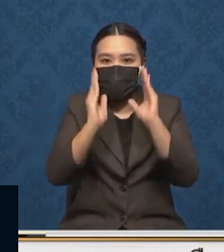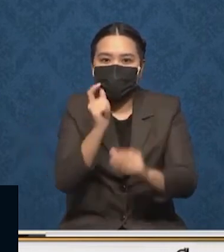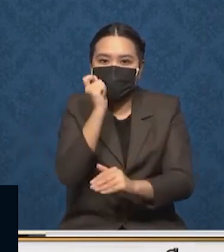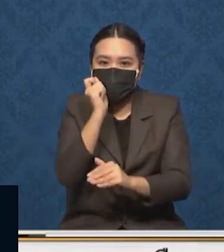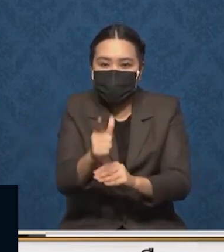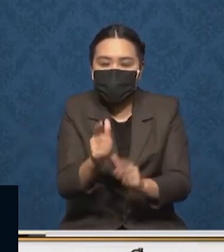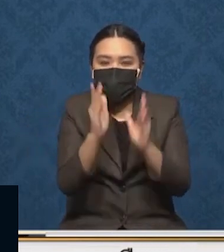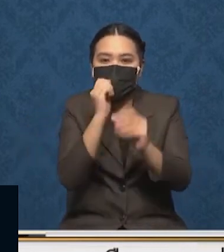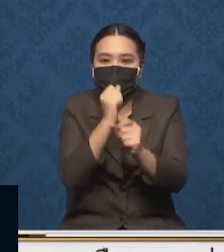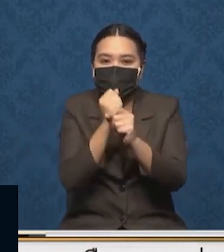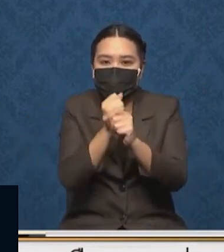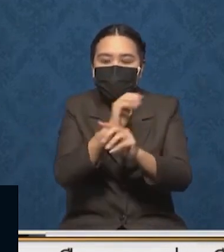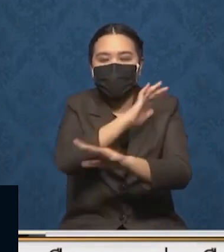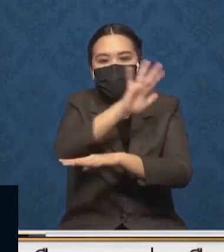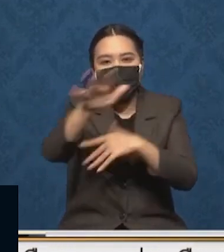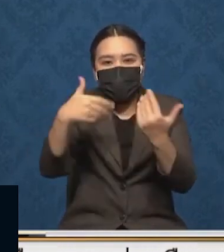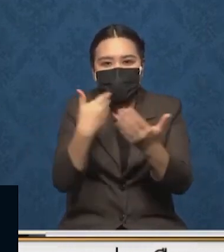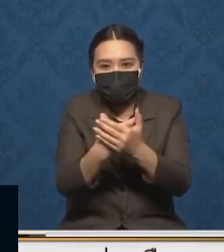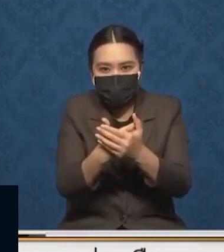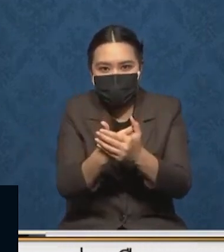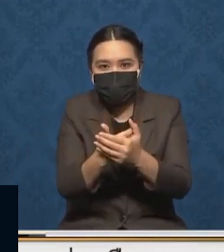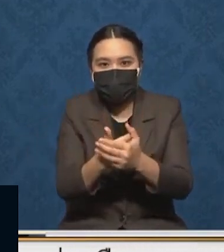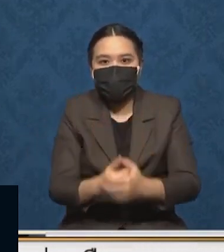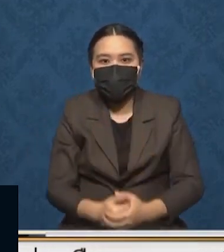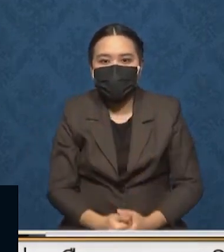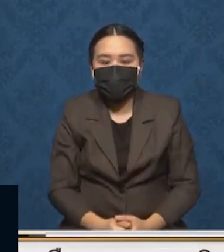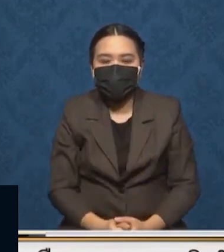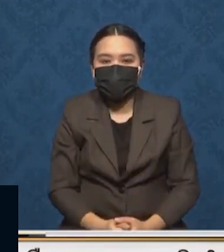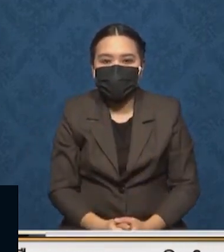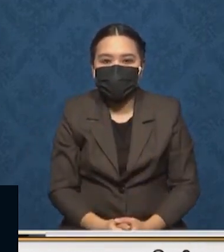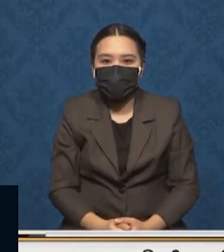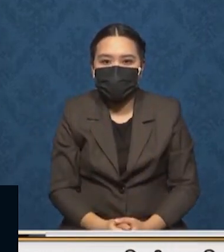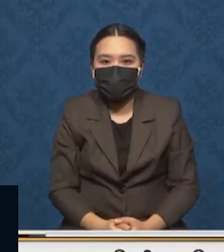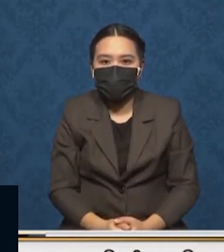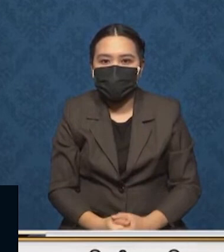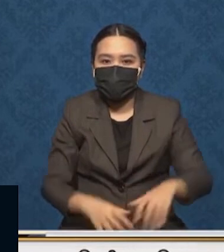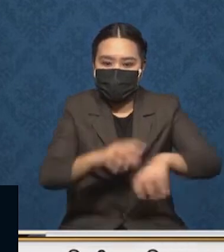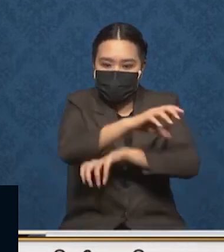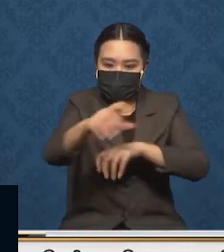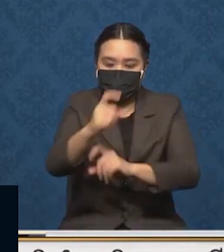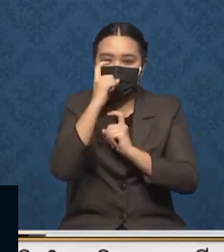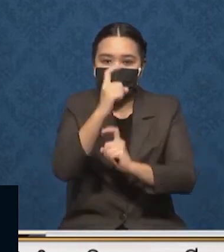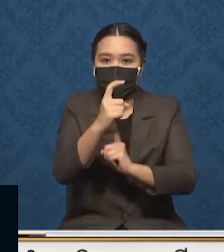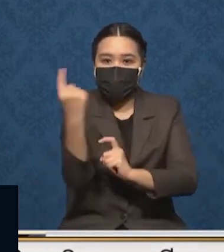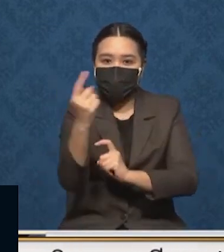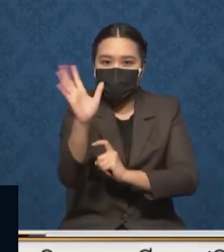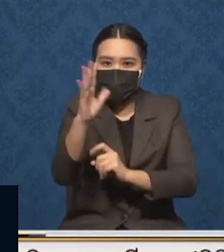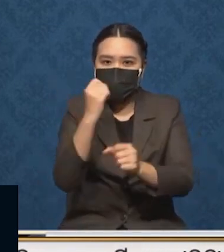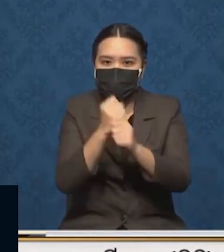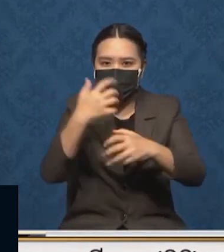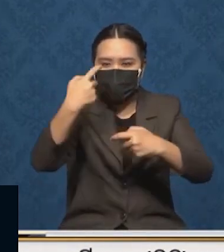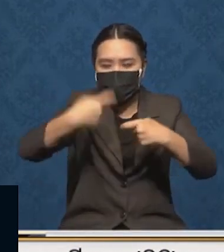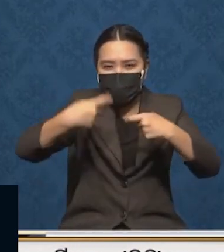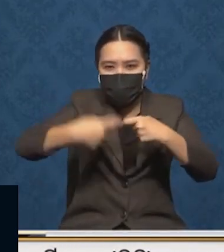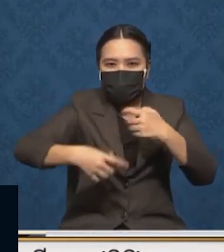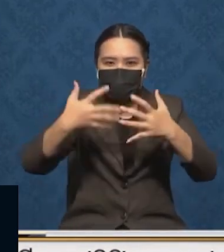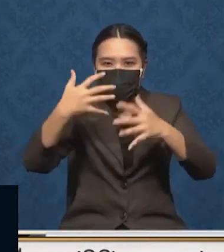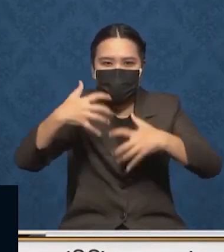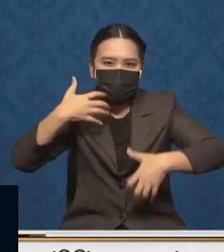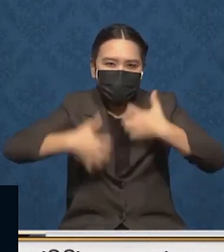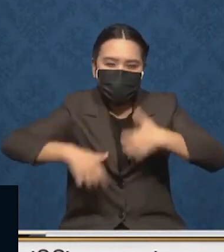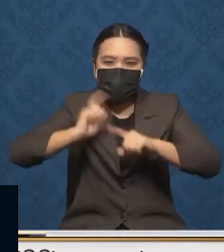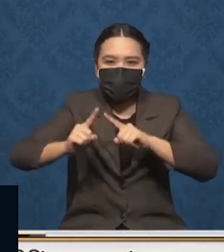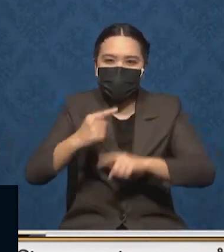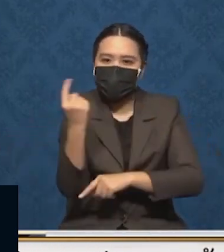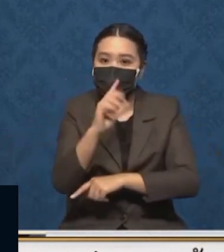านทุกคนไม่ได้แค่พื้นที่เสี่ยงภัยไม่ได้ทำงานอยู่ในภาวะยากลำบากเป็นพิเศษทุกคนนะ